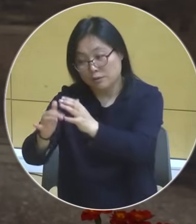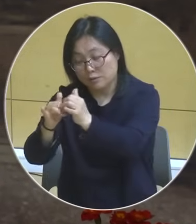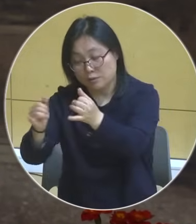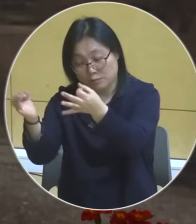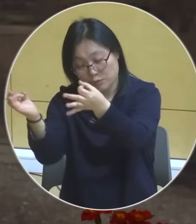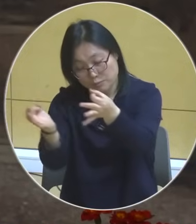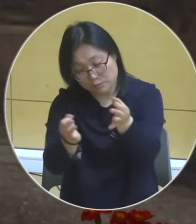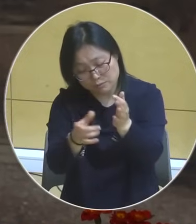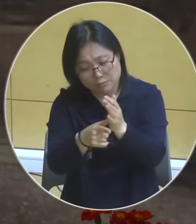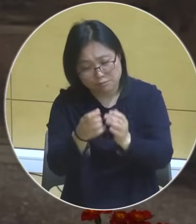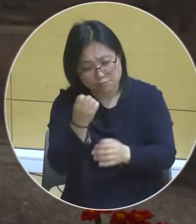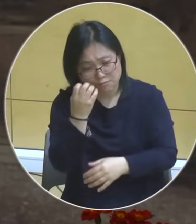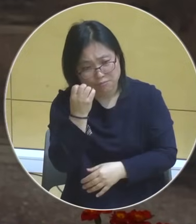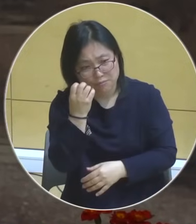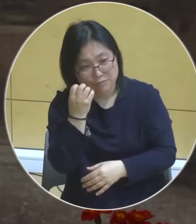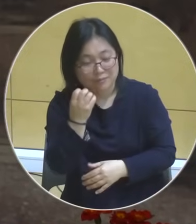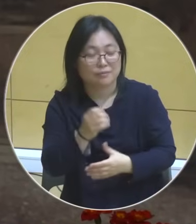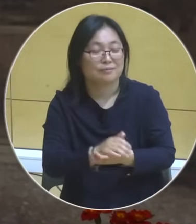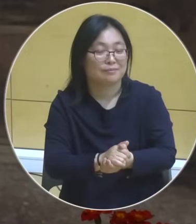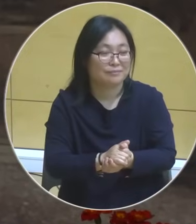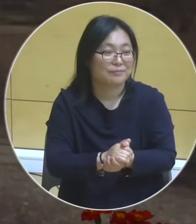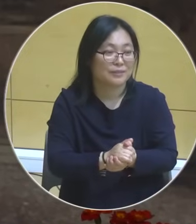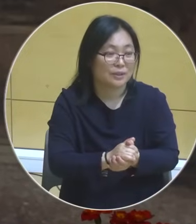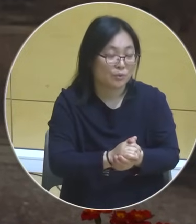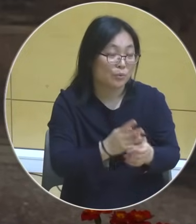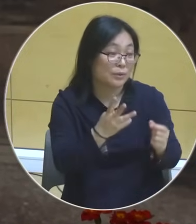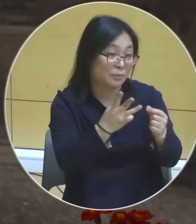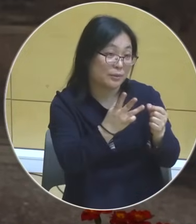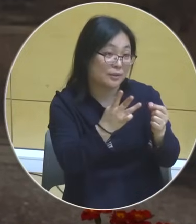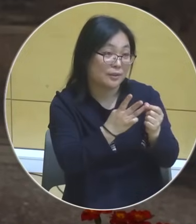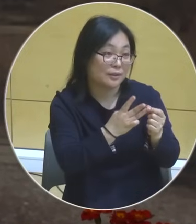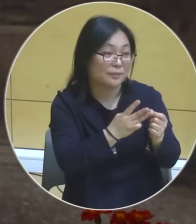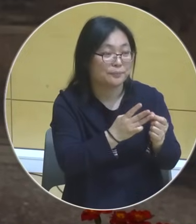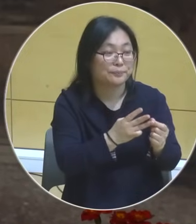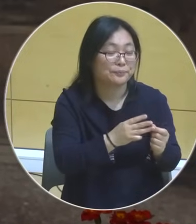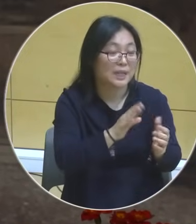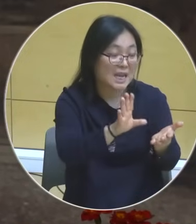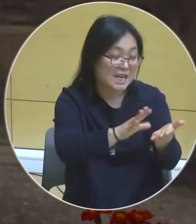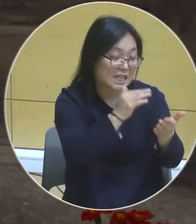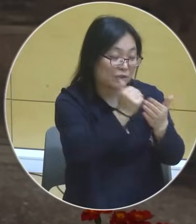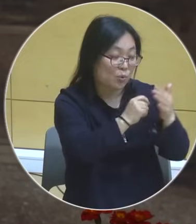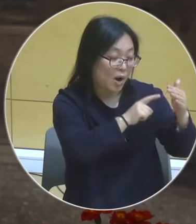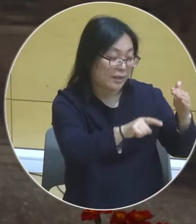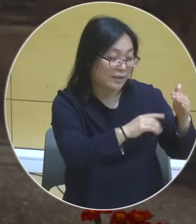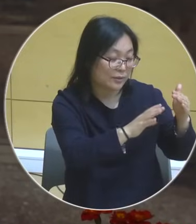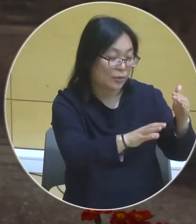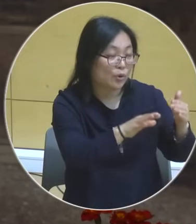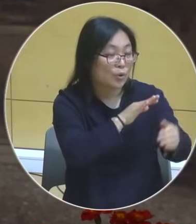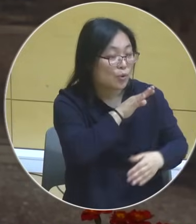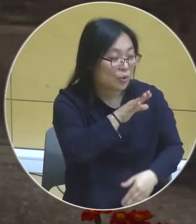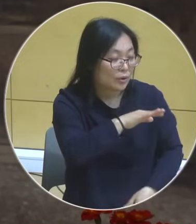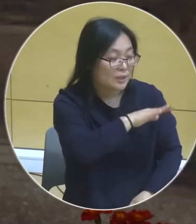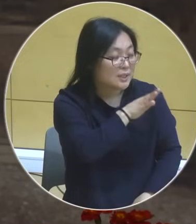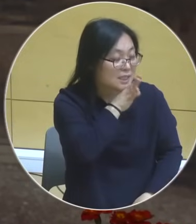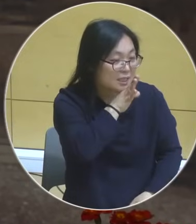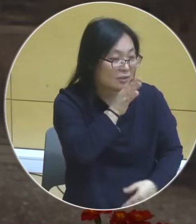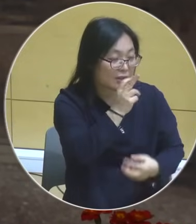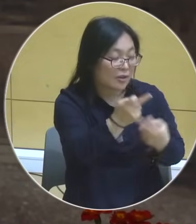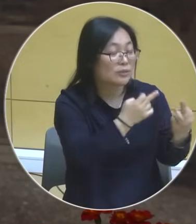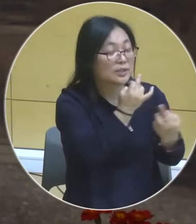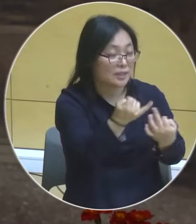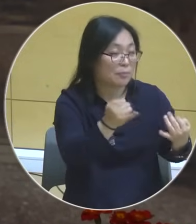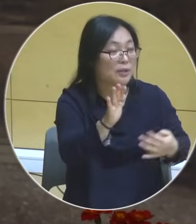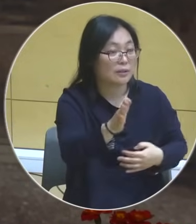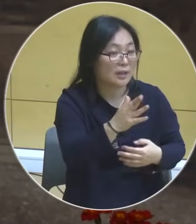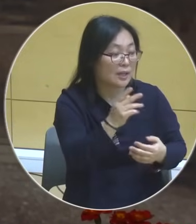눈에도 신기하게 보였습니다. 그들 또 하나의 정체성이 있었다면 그들은 그리스도 안에서 우리는 진정한 한 형제 자매라는 것,